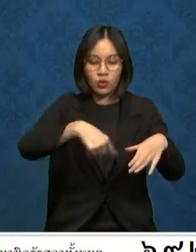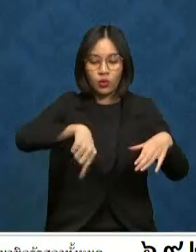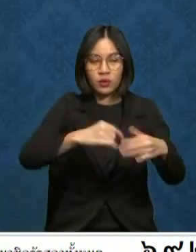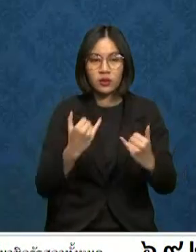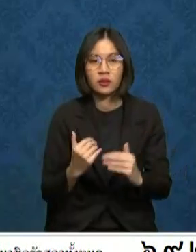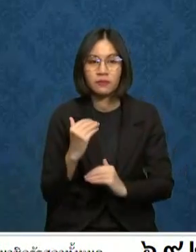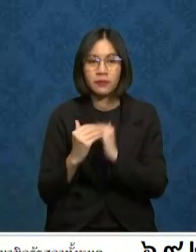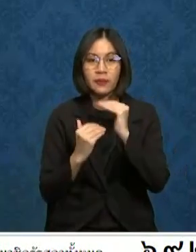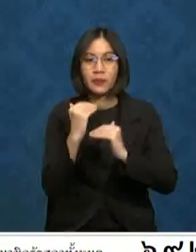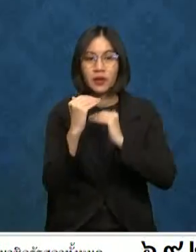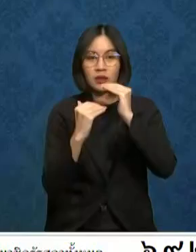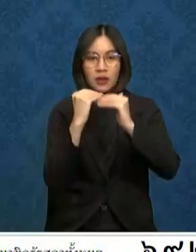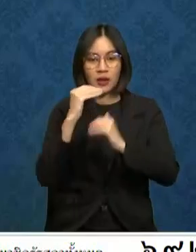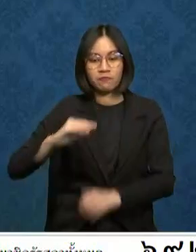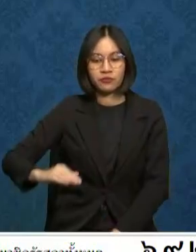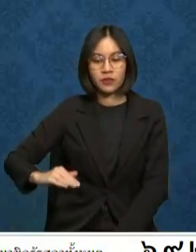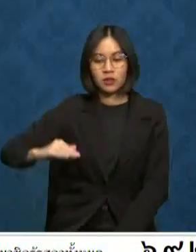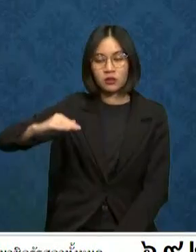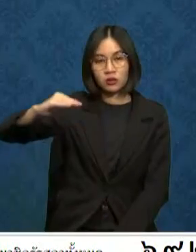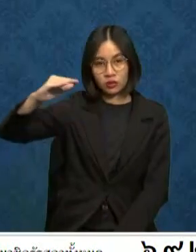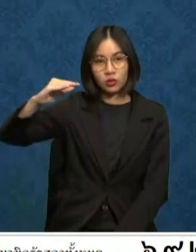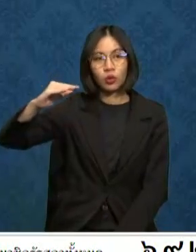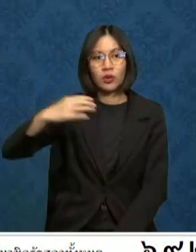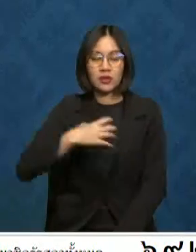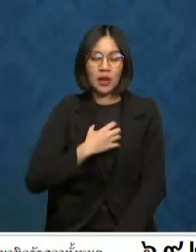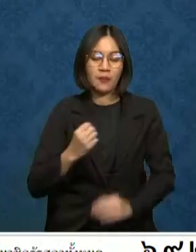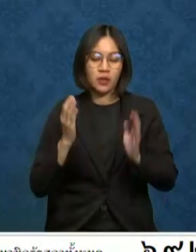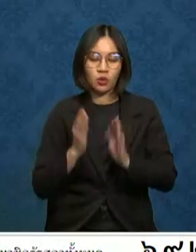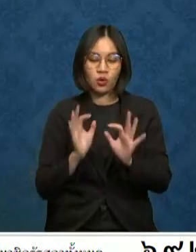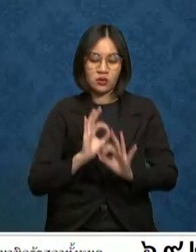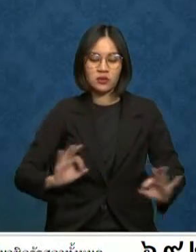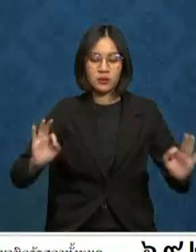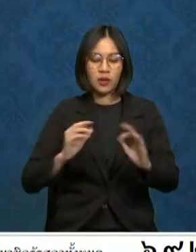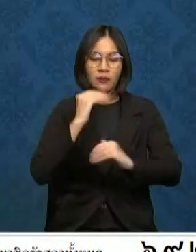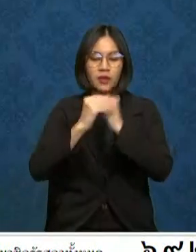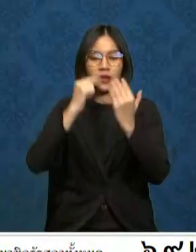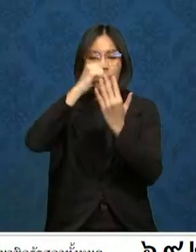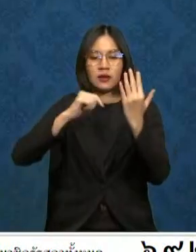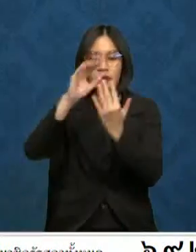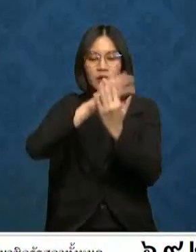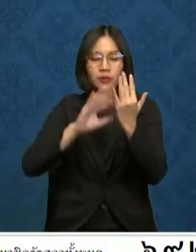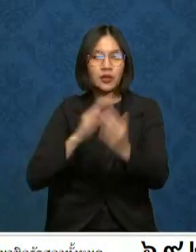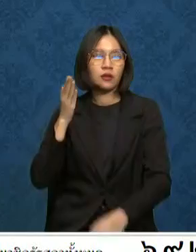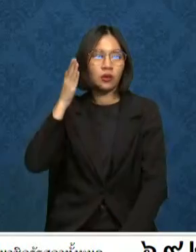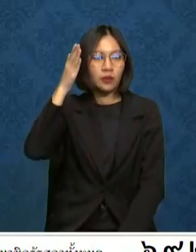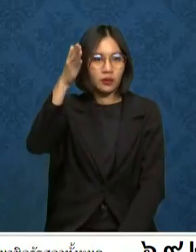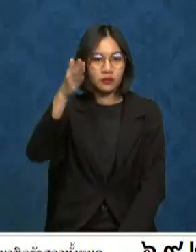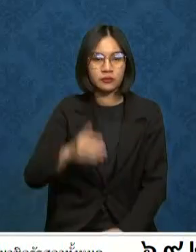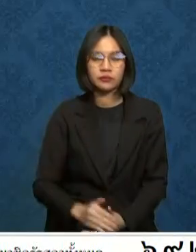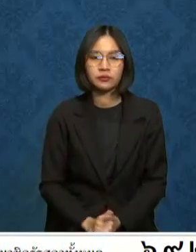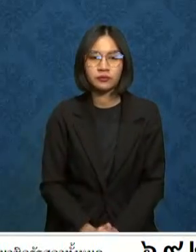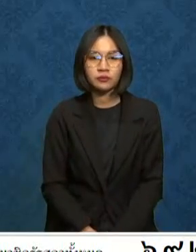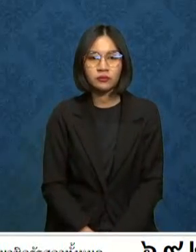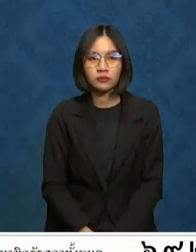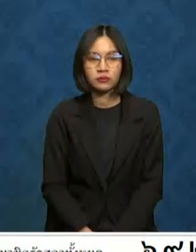เจริญกำลังจะเจริญเติบโตพร้อมที่จะเป็นกำลังสำคัญของประเทศชาติต่อไปในอนาคตครับท่านครับ